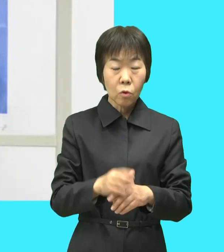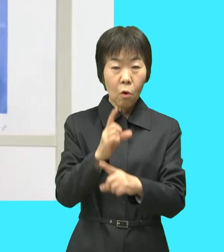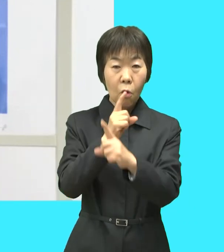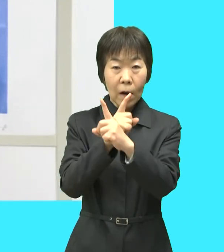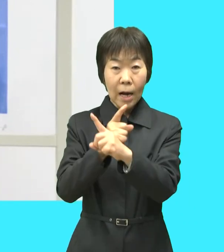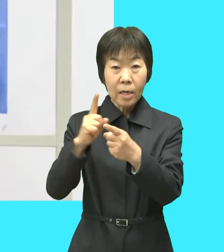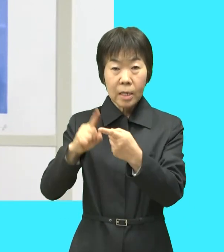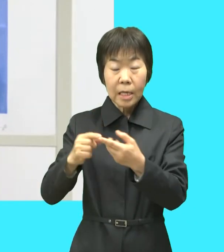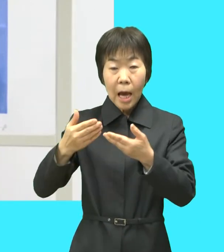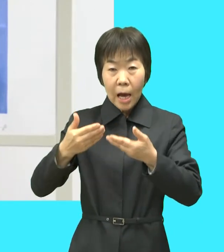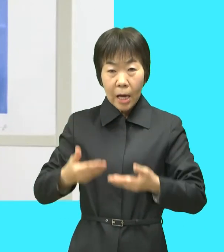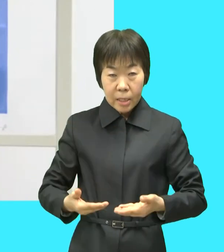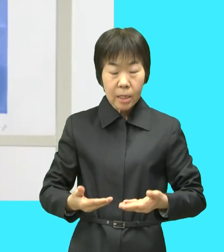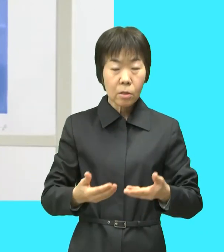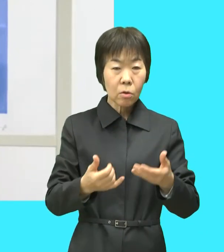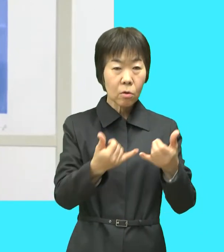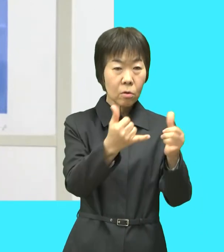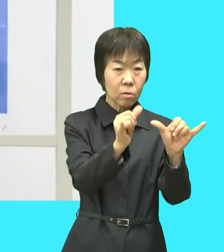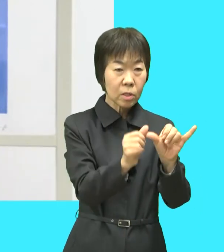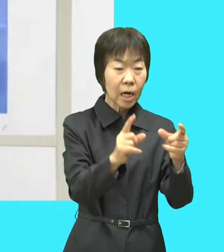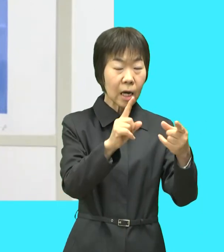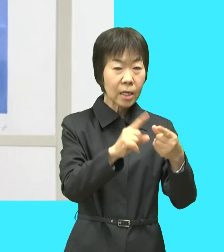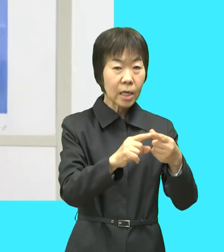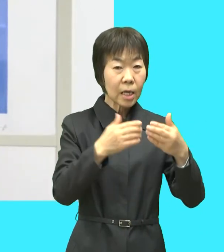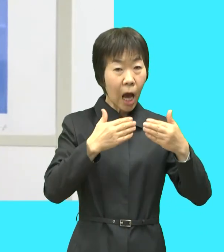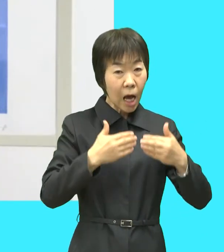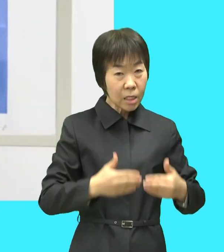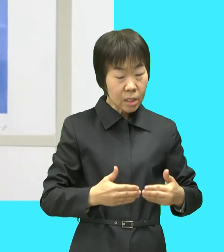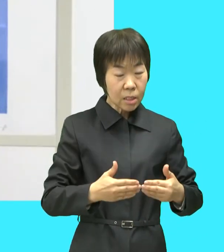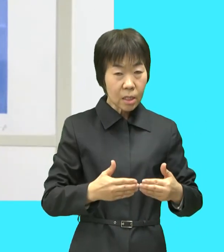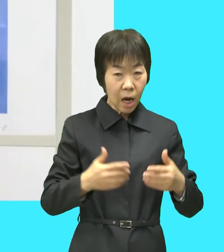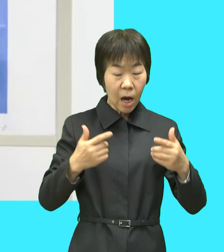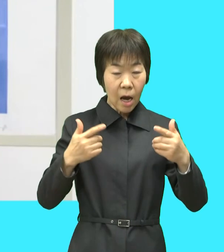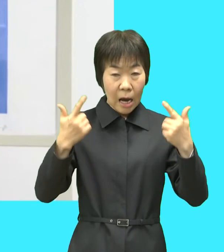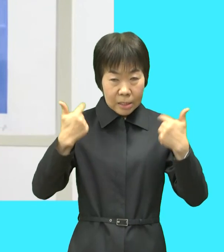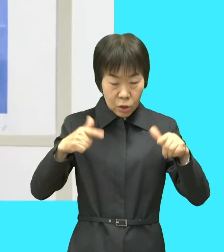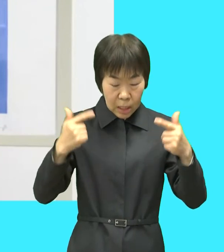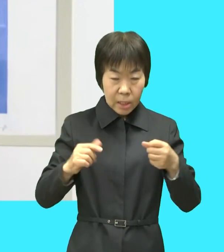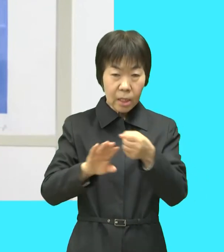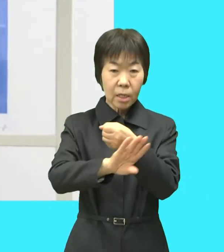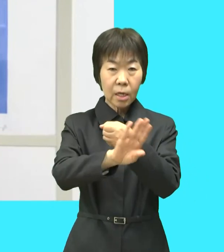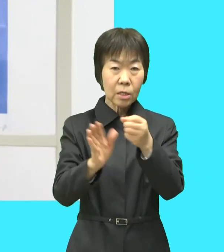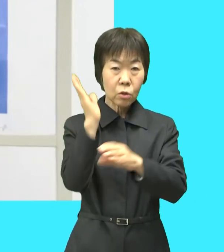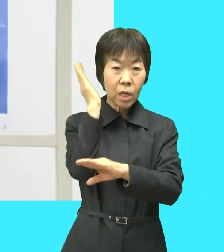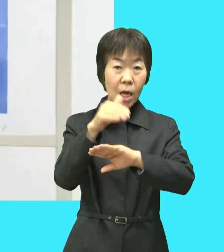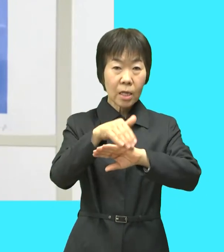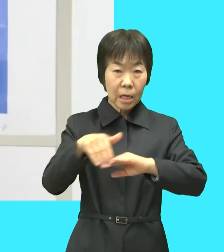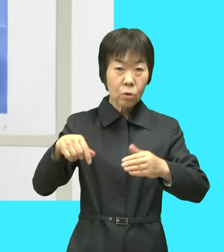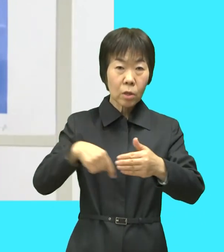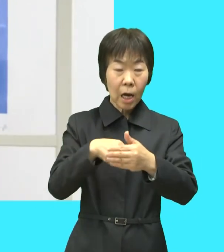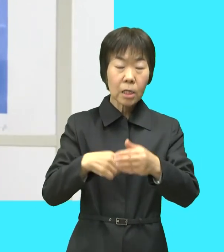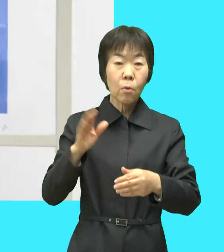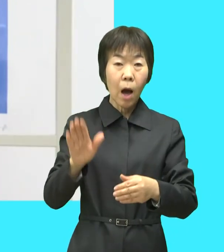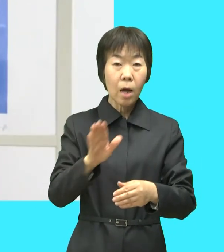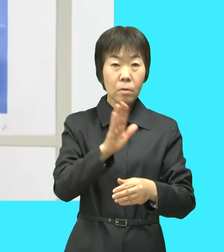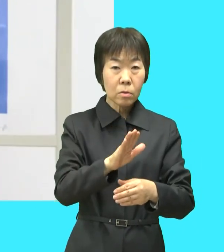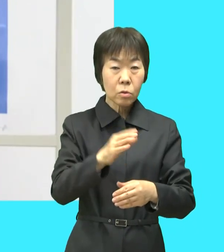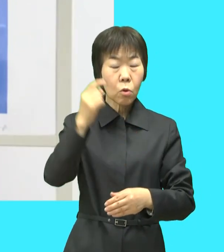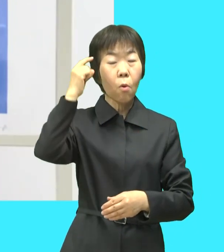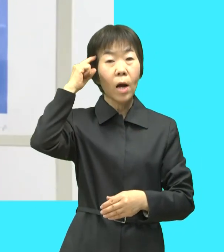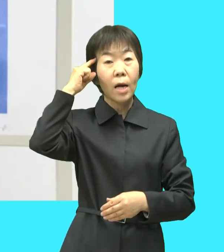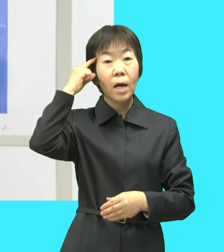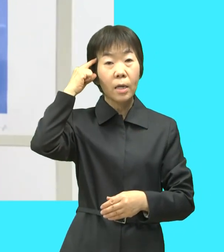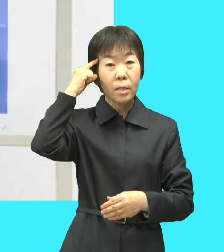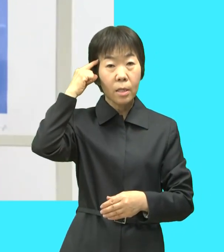学的安全と社会的安心というものが常に原子力政策の中につきまとうんだということを念頭